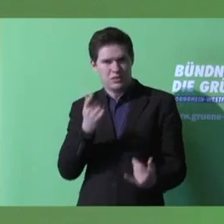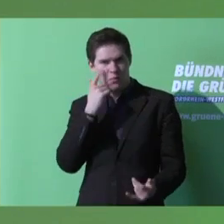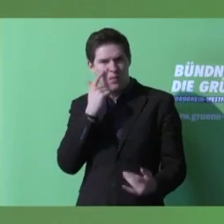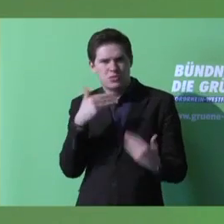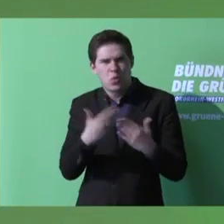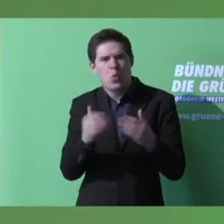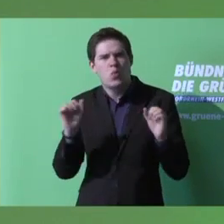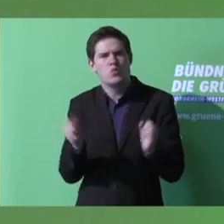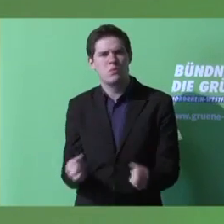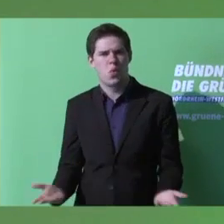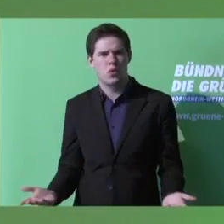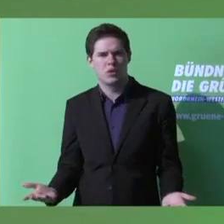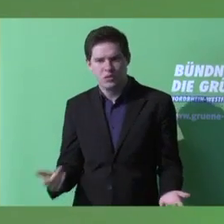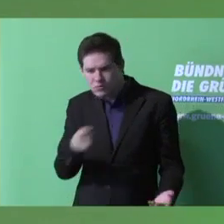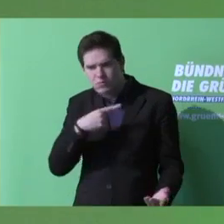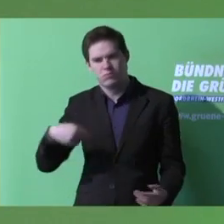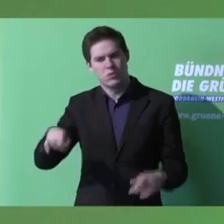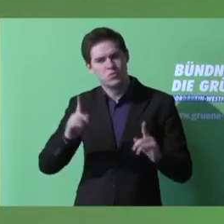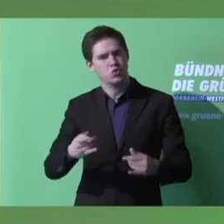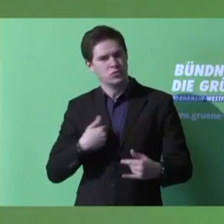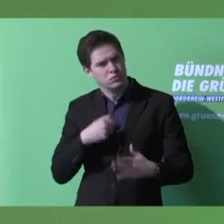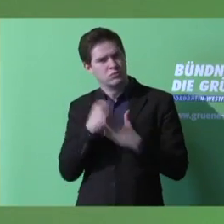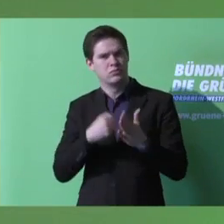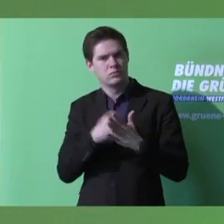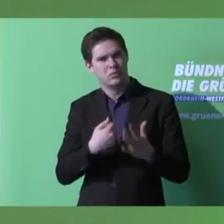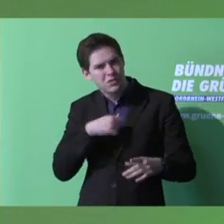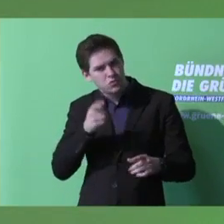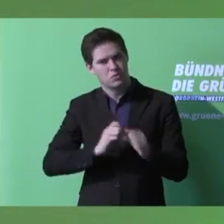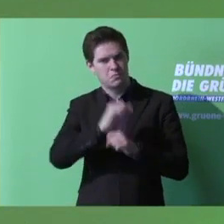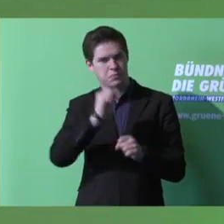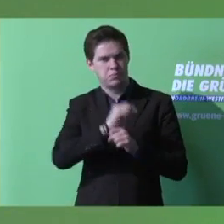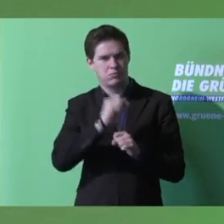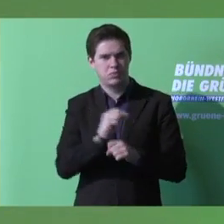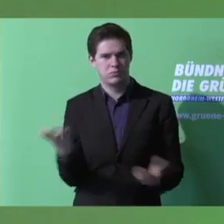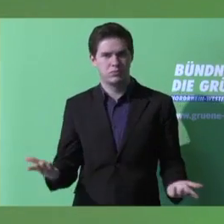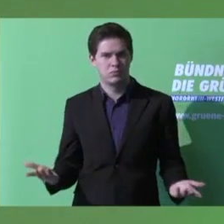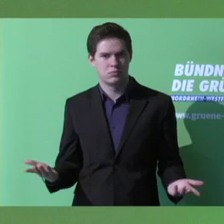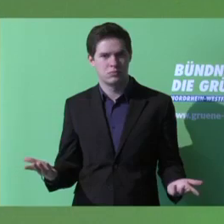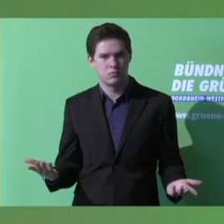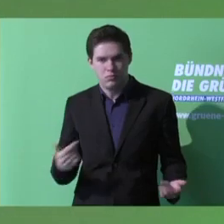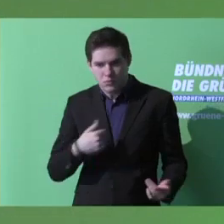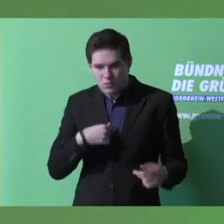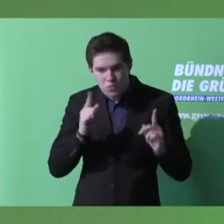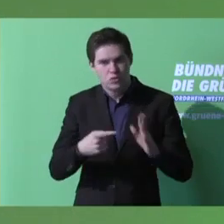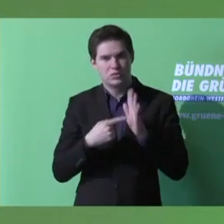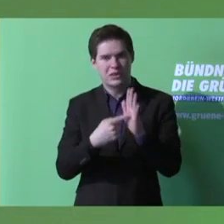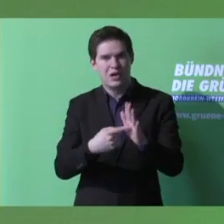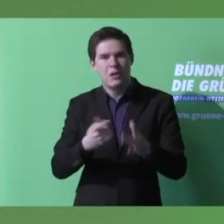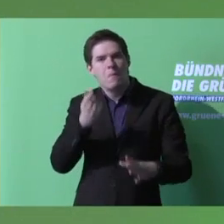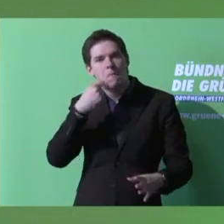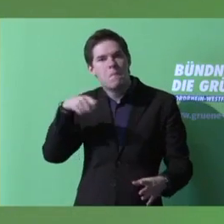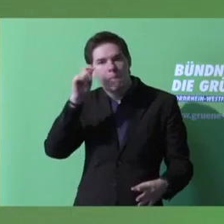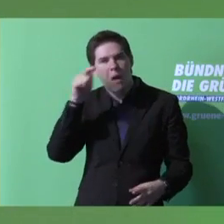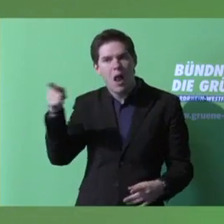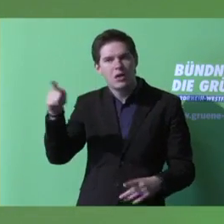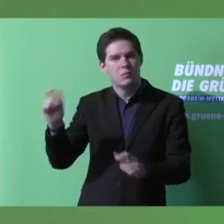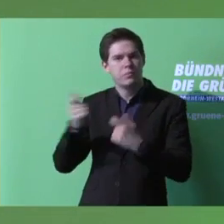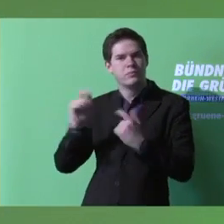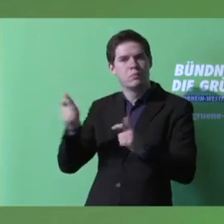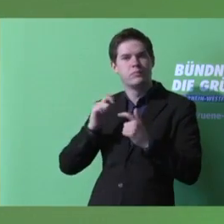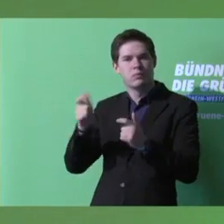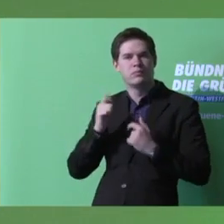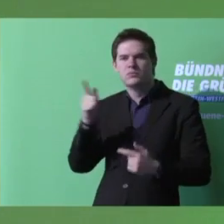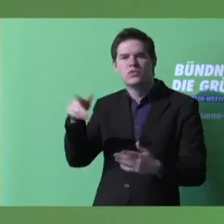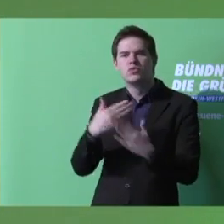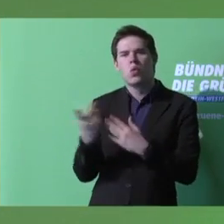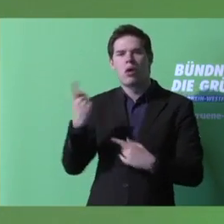Fracking protestieren. Es gibt da einige CDU-Kandidaten, die das ohne rot zu werden machen und in Berlin blockieren. Das verlogene Spiel